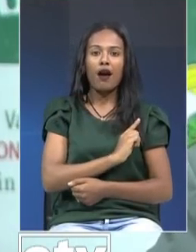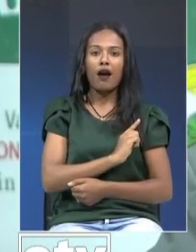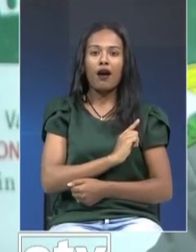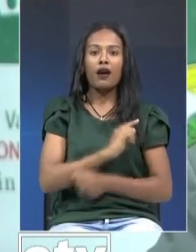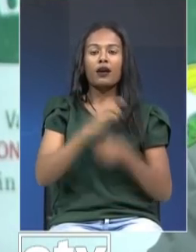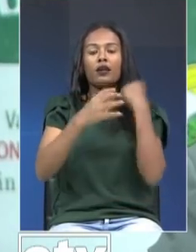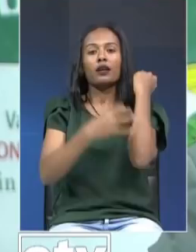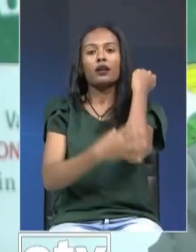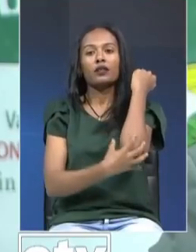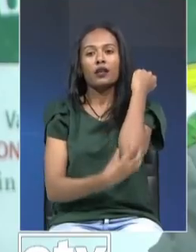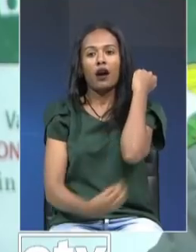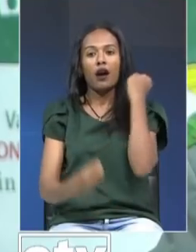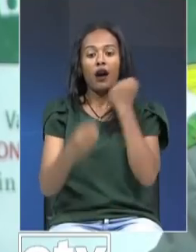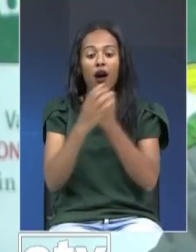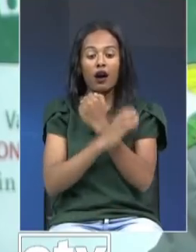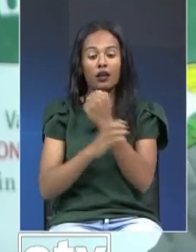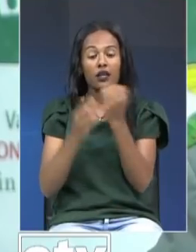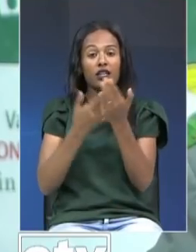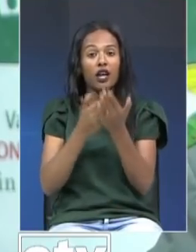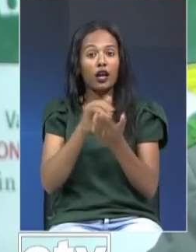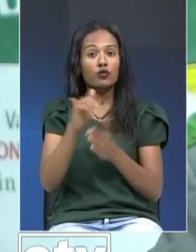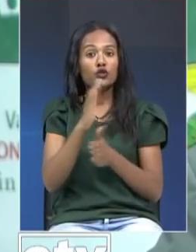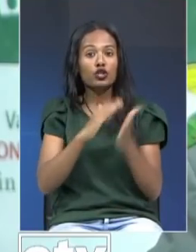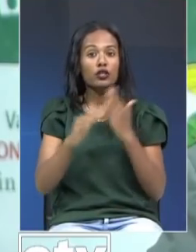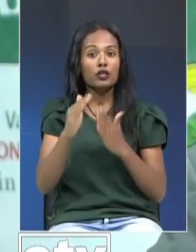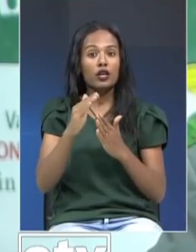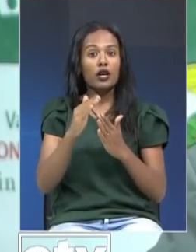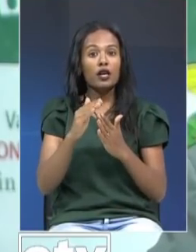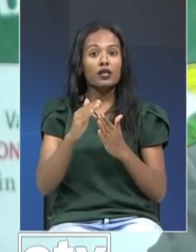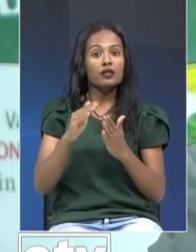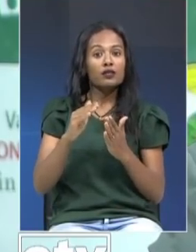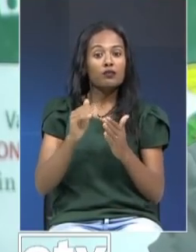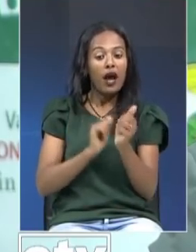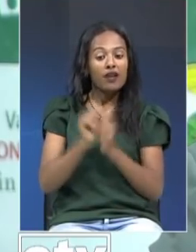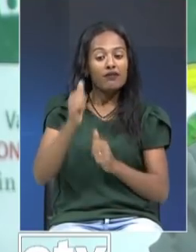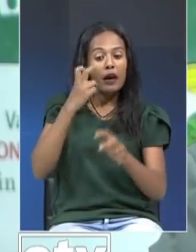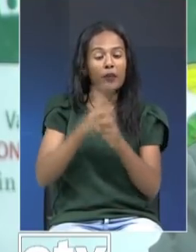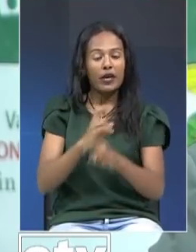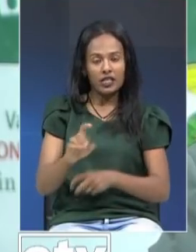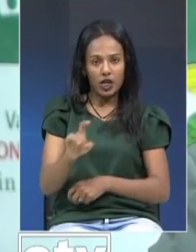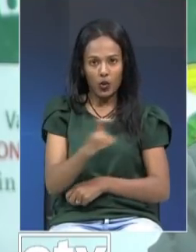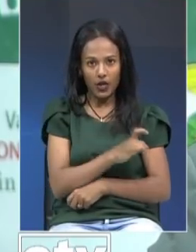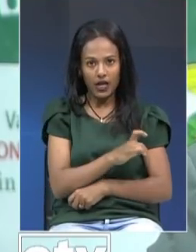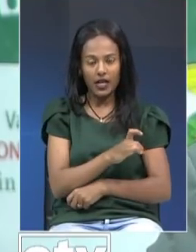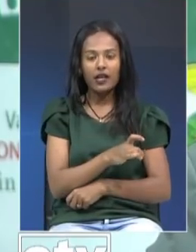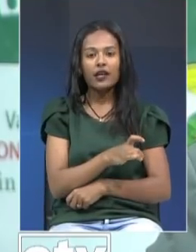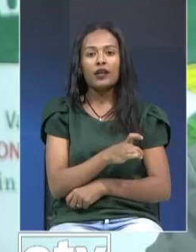የደሃ ሀገር አቅም እነዚህ አይነቱን ችግር መቋቋም ከባድ ስለሆነ